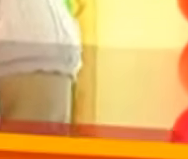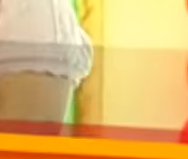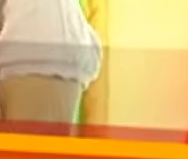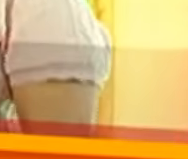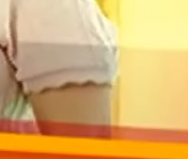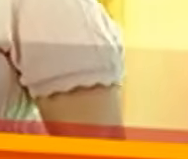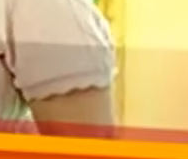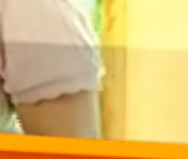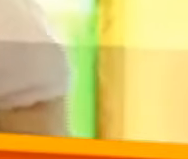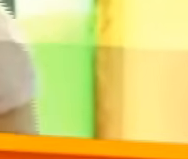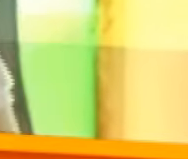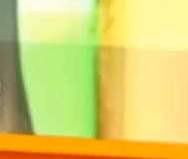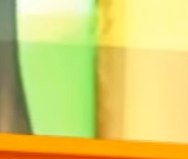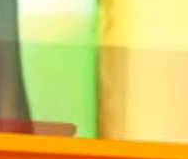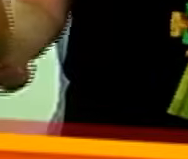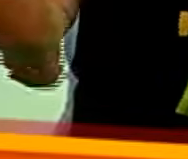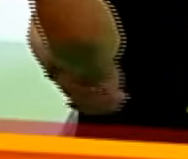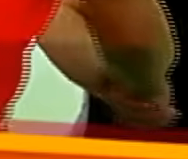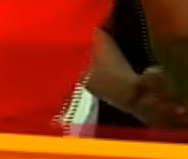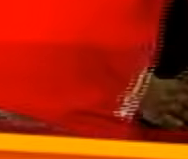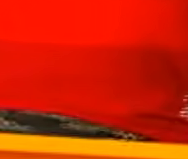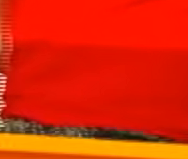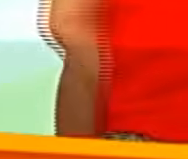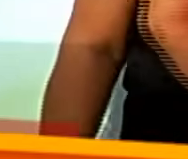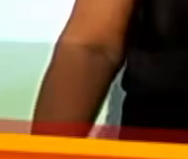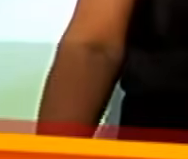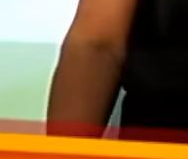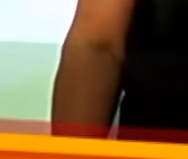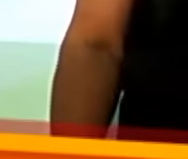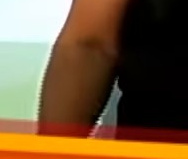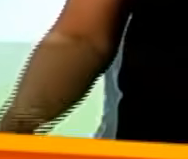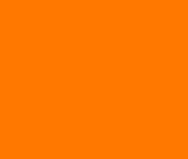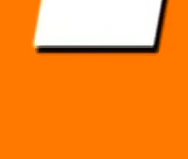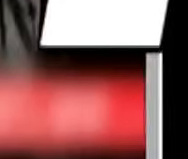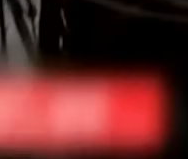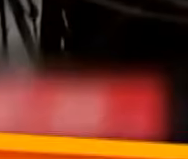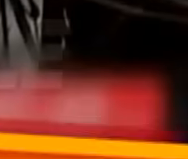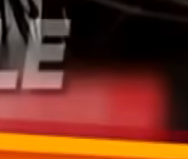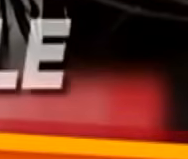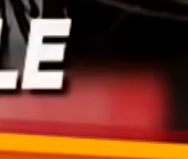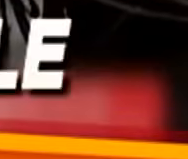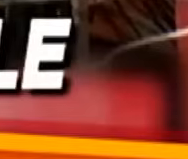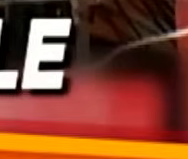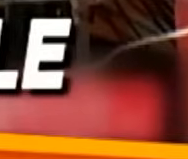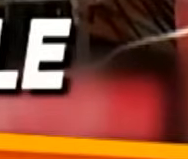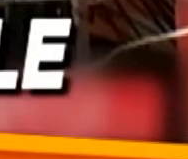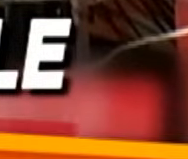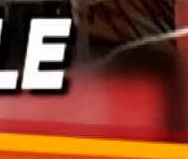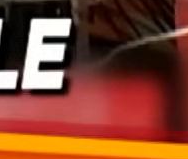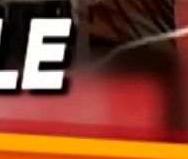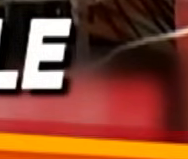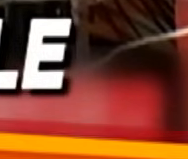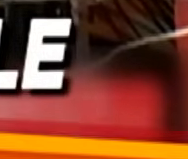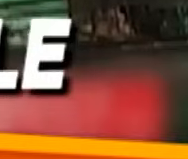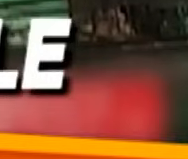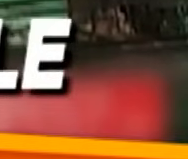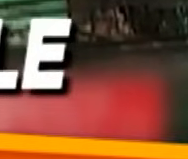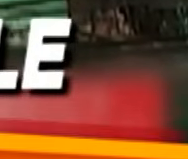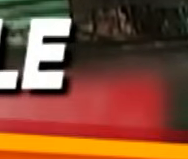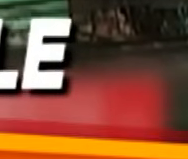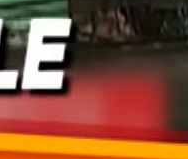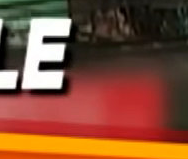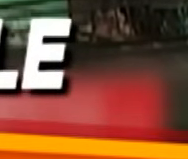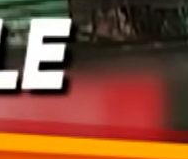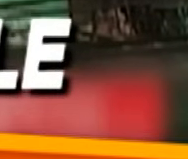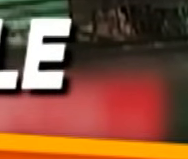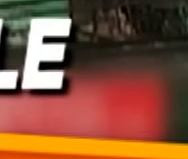pamigay ng ayuda ng DSWD, bawal daw at illegal. Mga buhol-buhol na kable ng kuryente sa